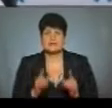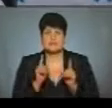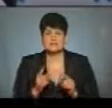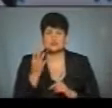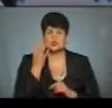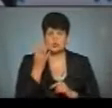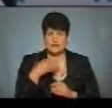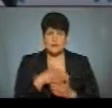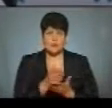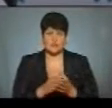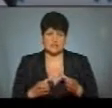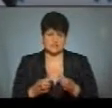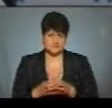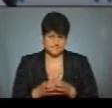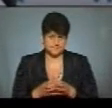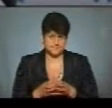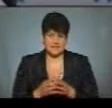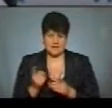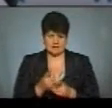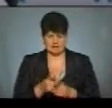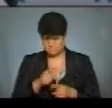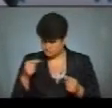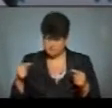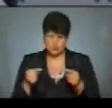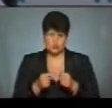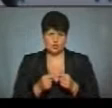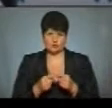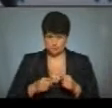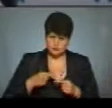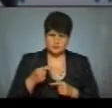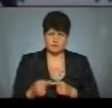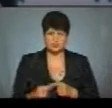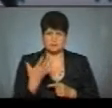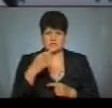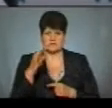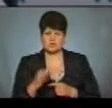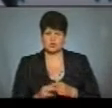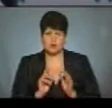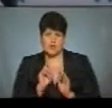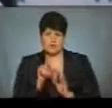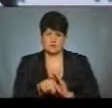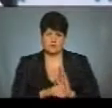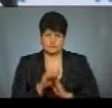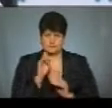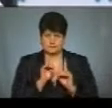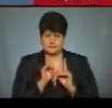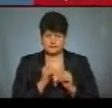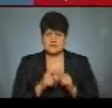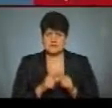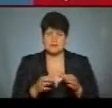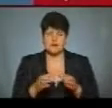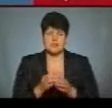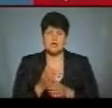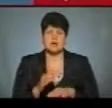Лише 4 політичних сили, які впевнено долають 5-відсотковий бар'єр на сьогоднішній день.